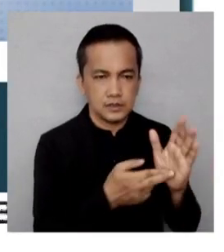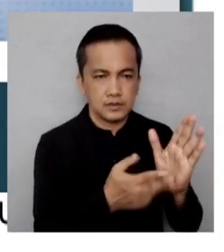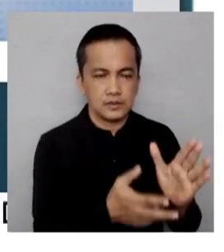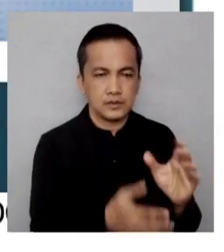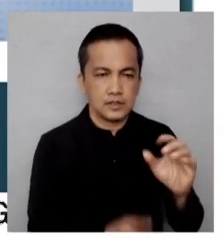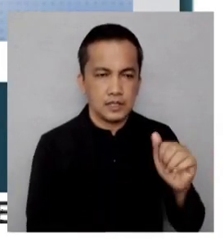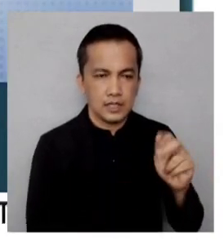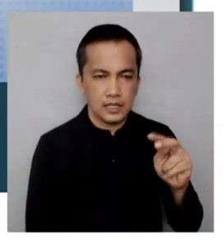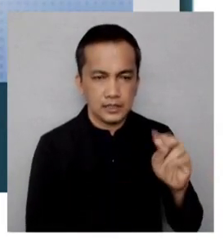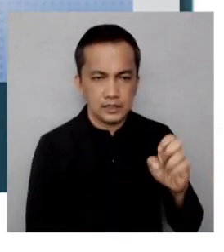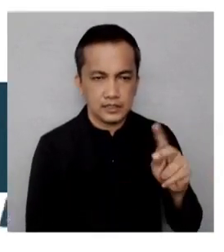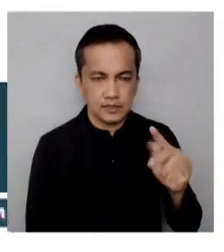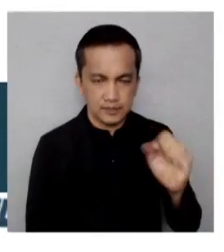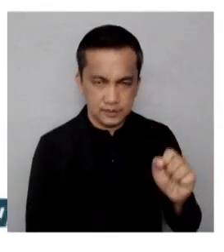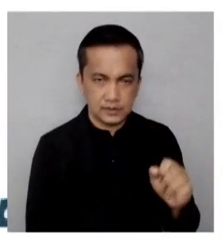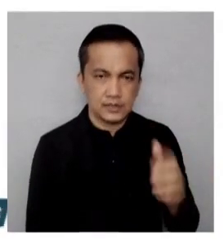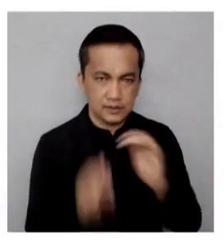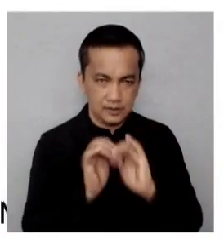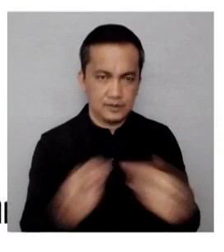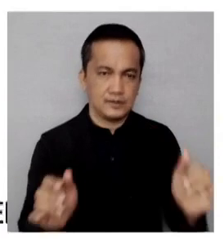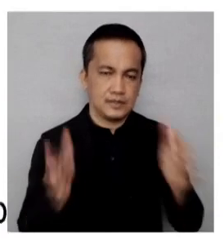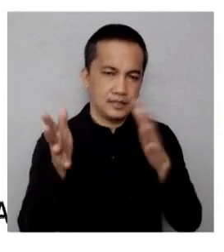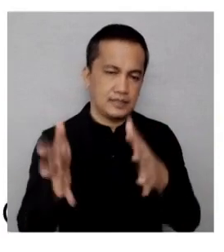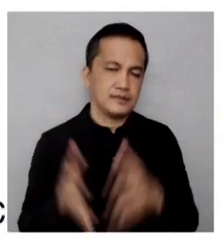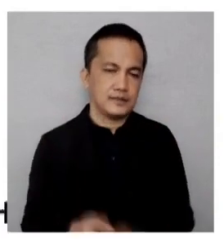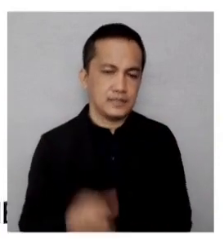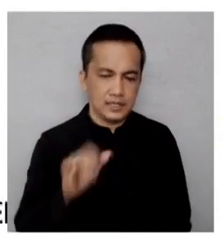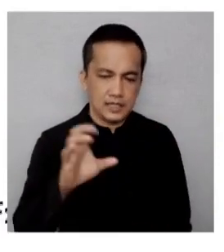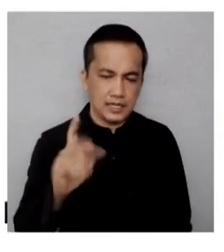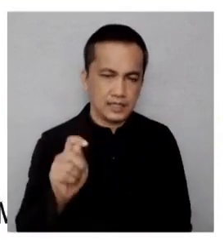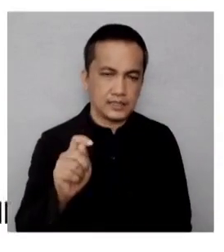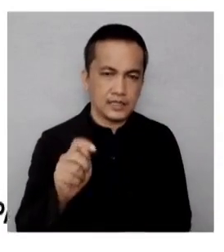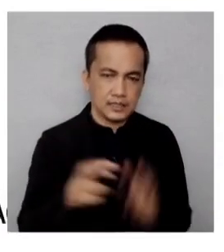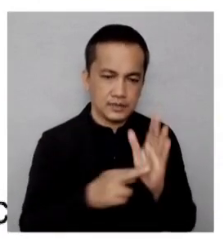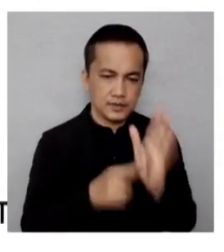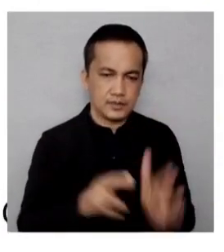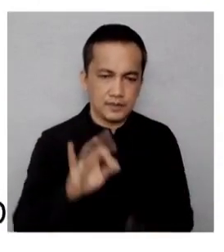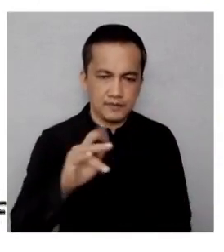Tevez. And we're gonna have to leave it at that. ACT Party List Representative